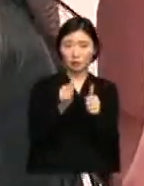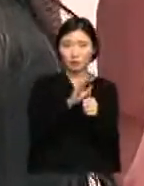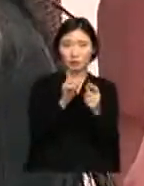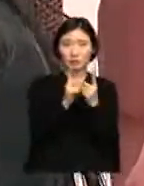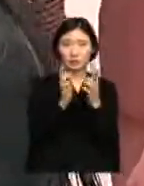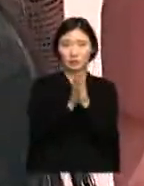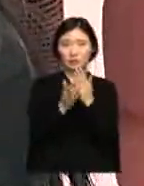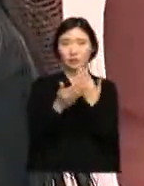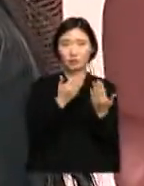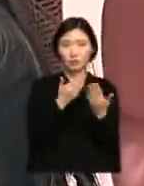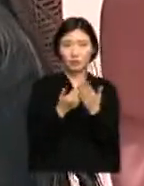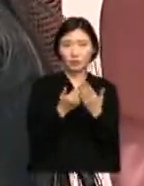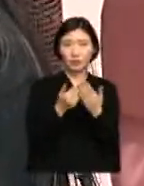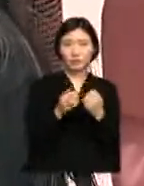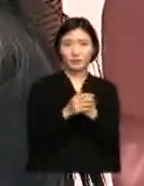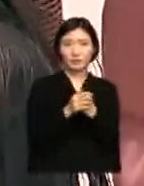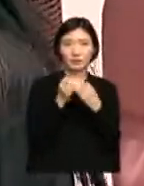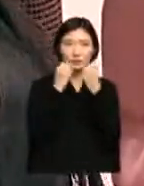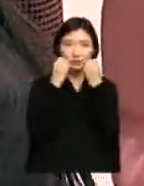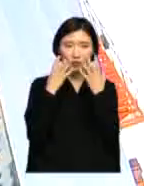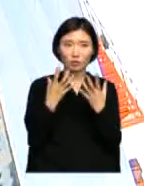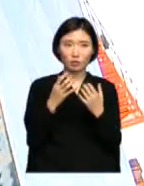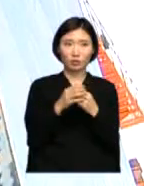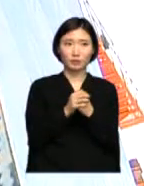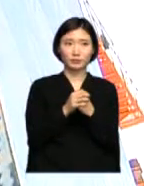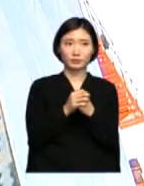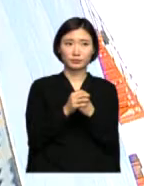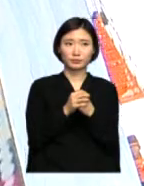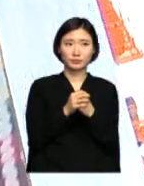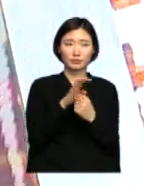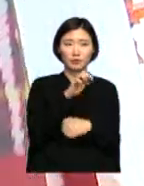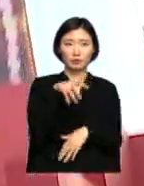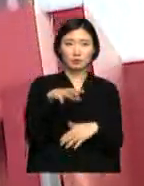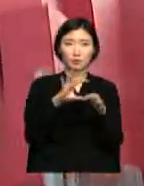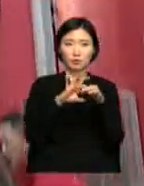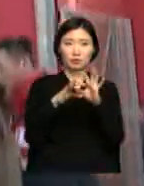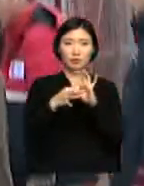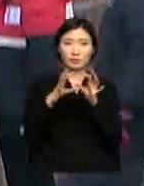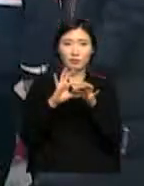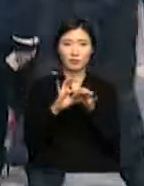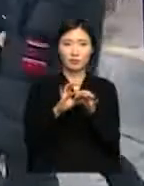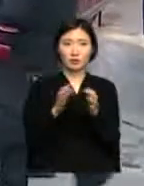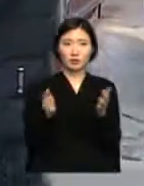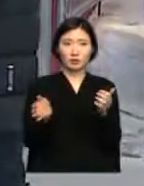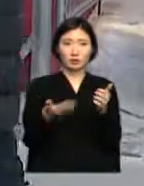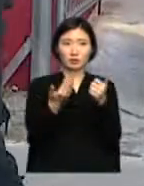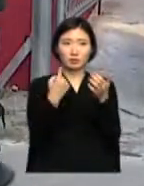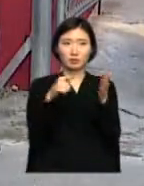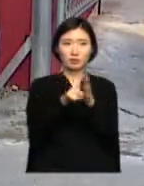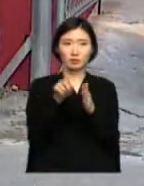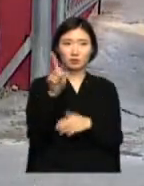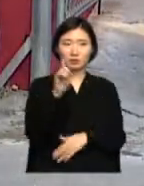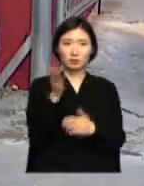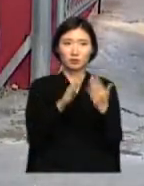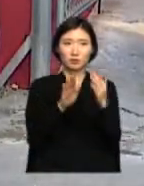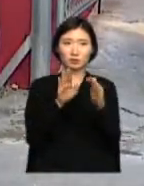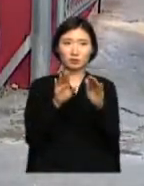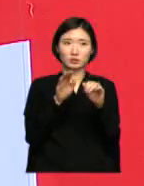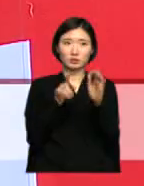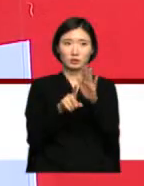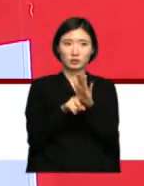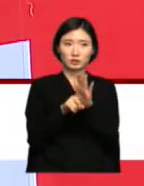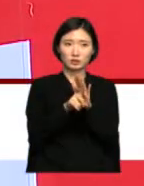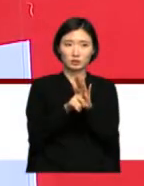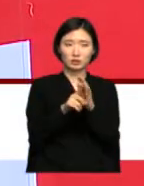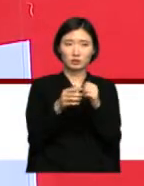직접 체험하니까 새롭기도 했고. 평창 동계 올림픽을 응원하기 위해 한 공식 후원 업체가